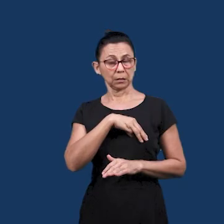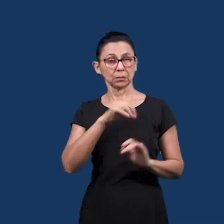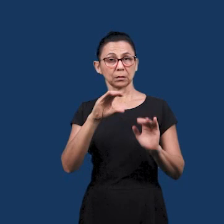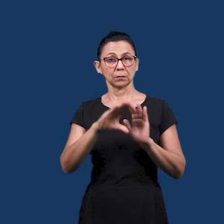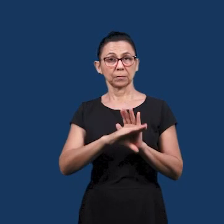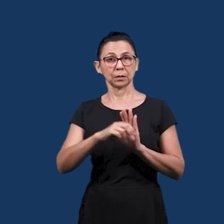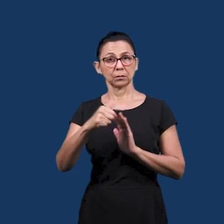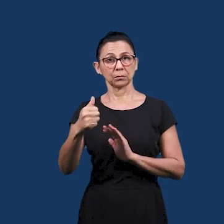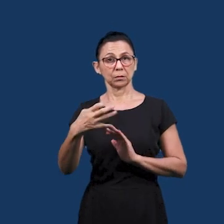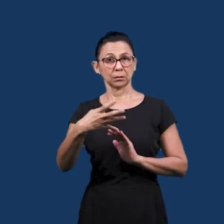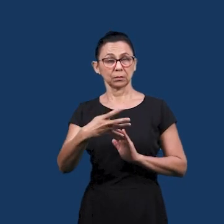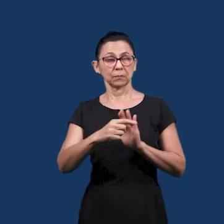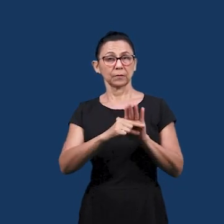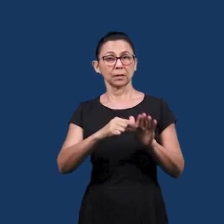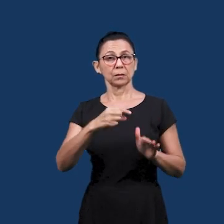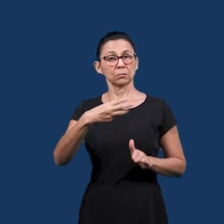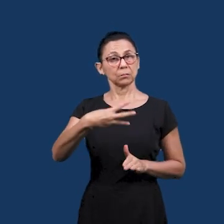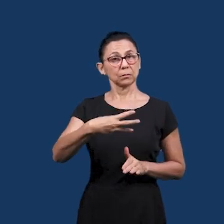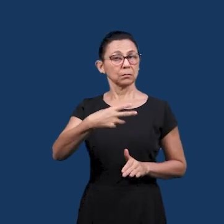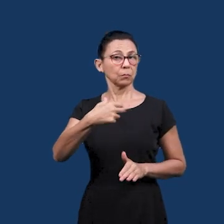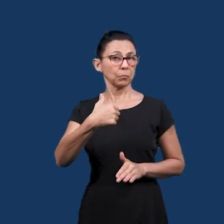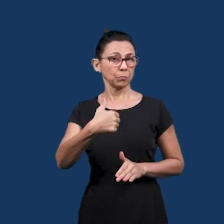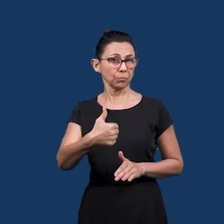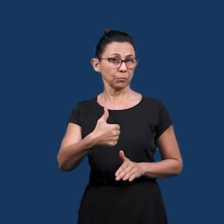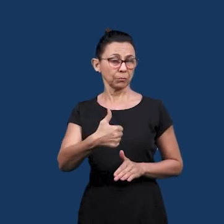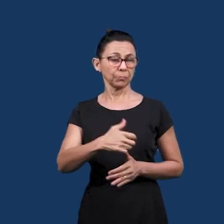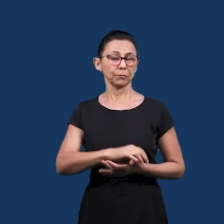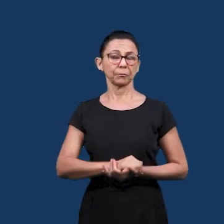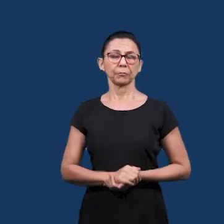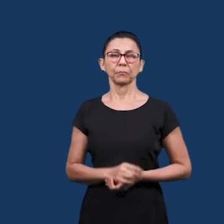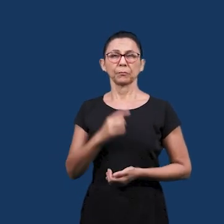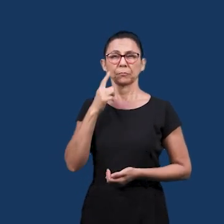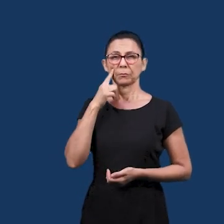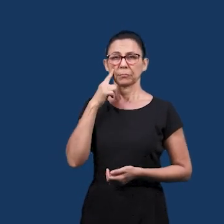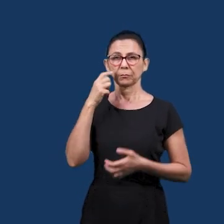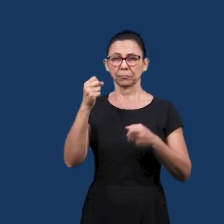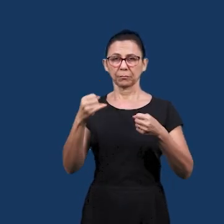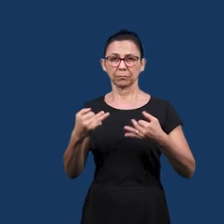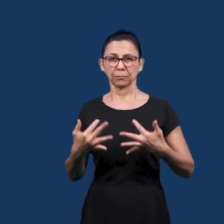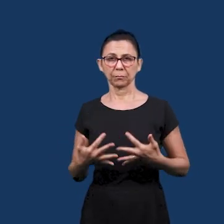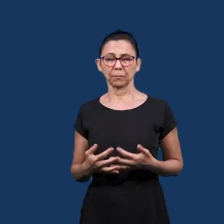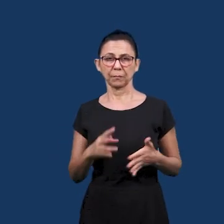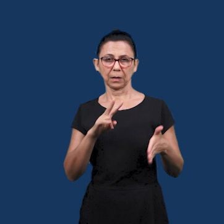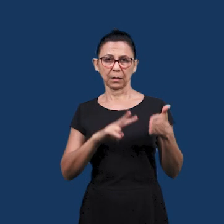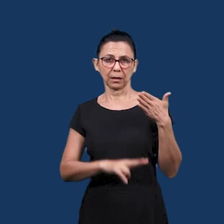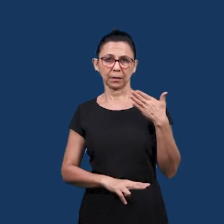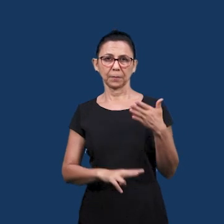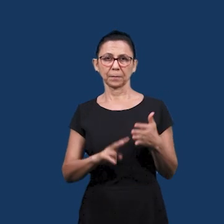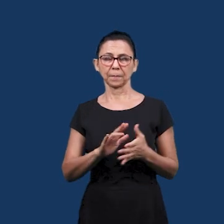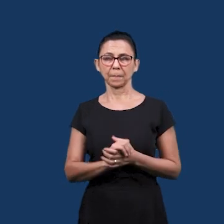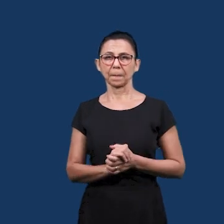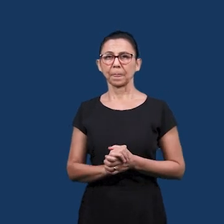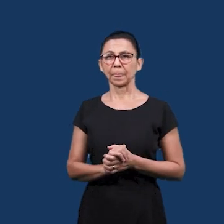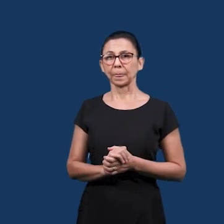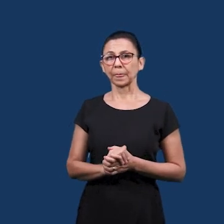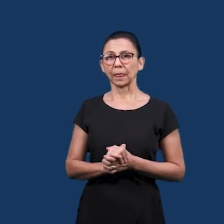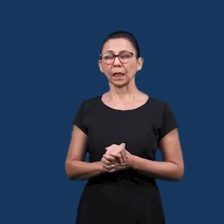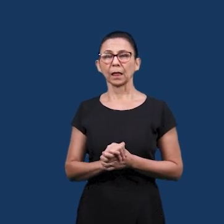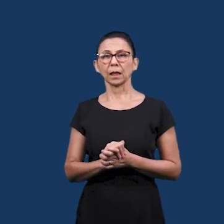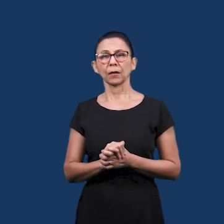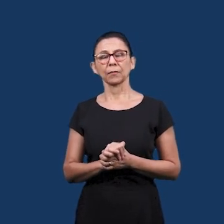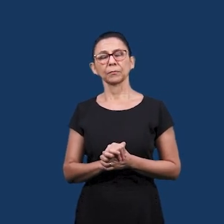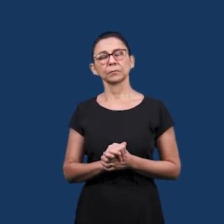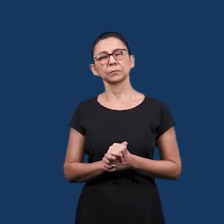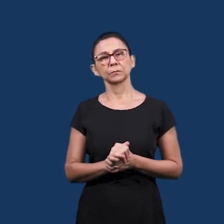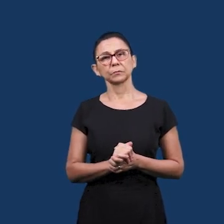31. Евангелие от Матфея, 14 глава, стих 31. Иисус тотчас простер